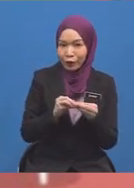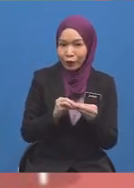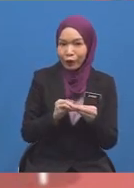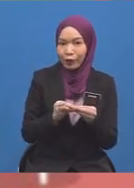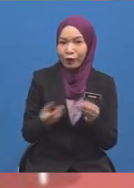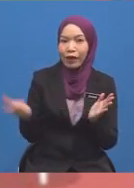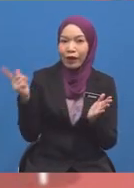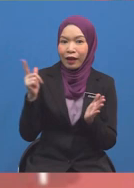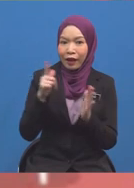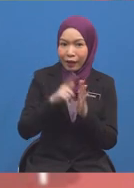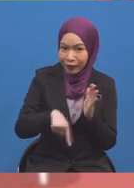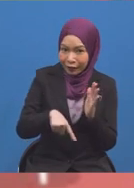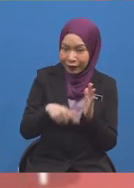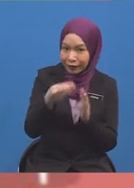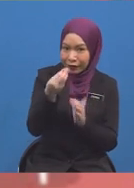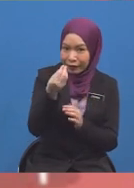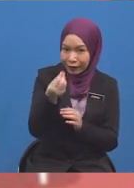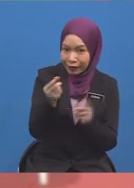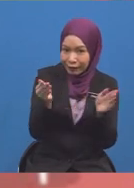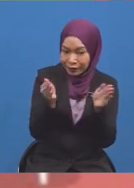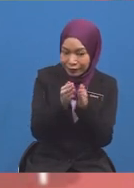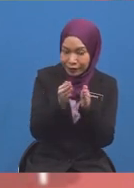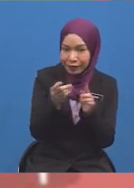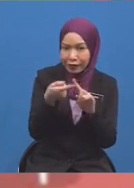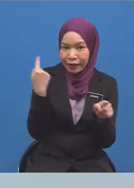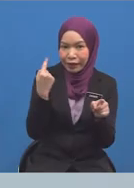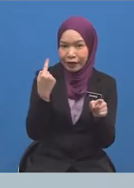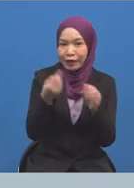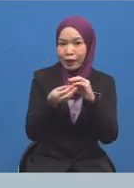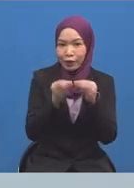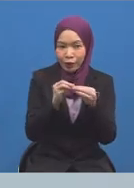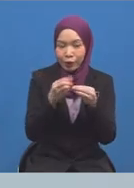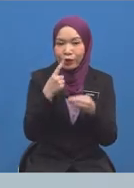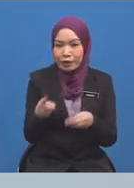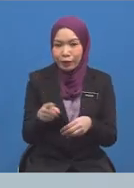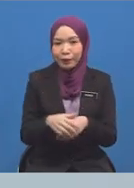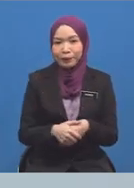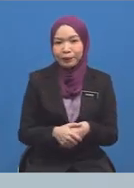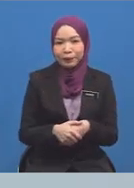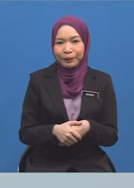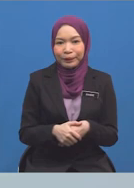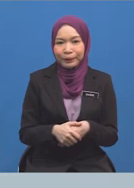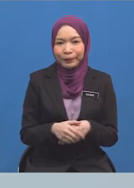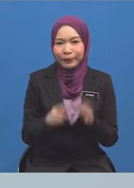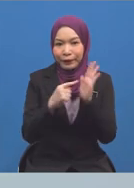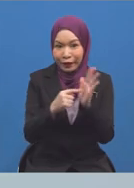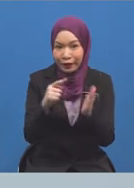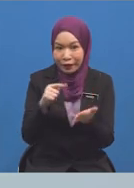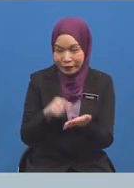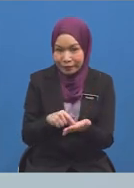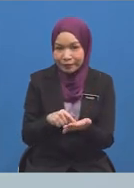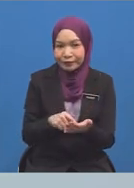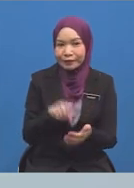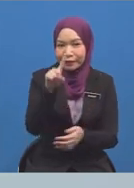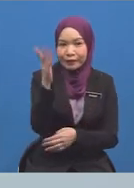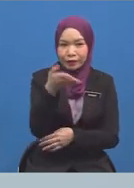lebih kecil daripada nunggu penyebut Fadil paparan ini 1/3